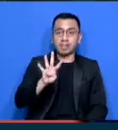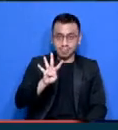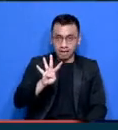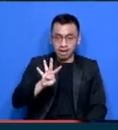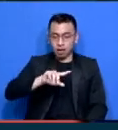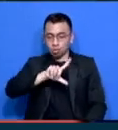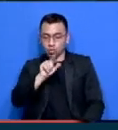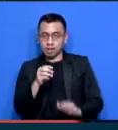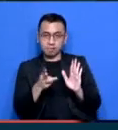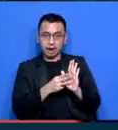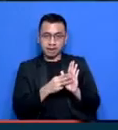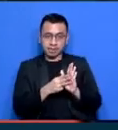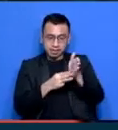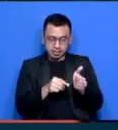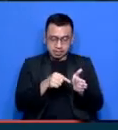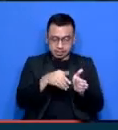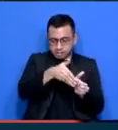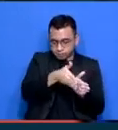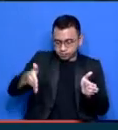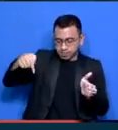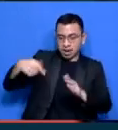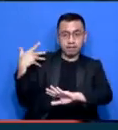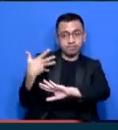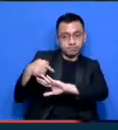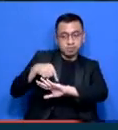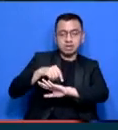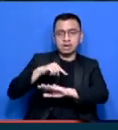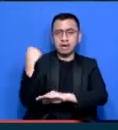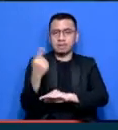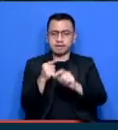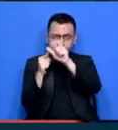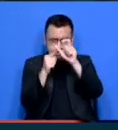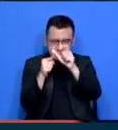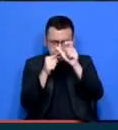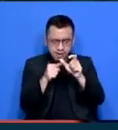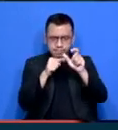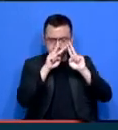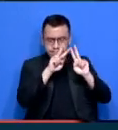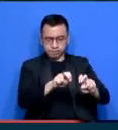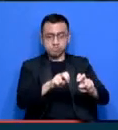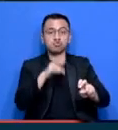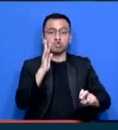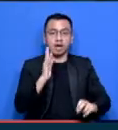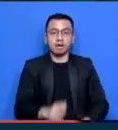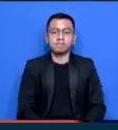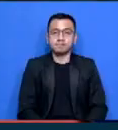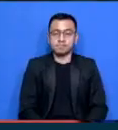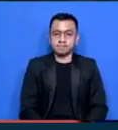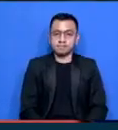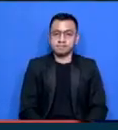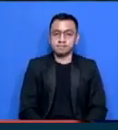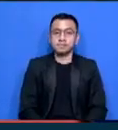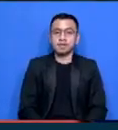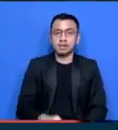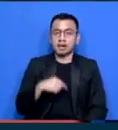Maret ini kita melakukan proses penyelidikan terlebih dahulu dan kita juga sudah eh melakukan permintaan visum @